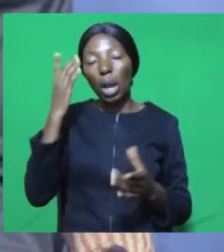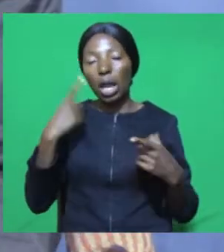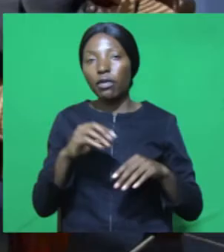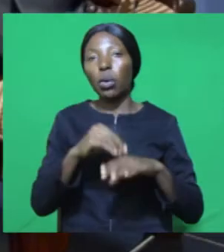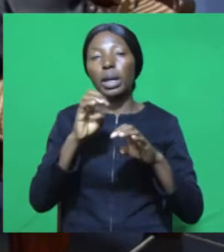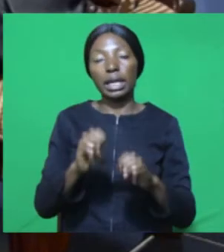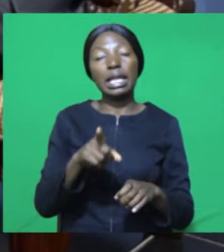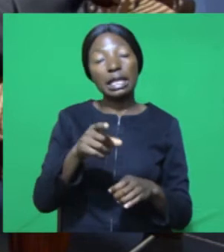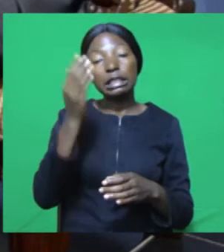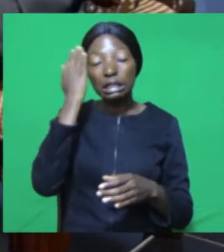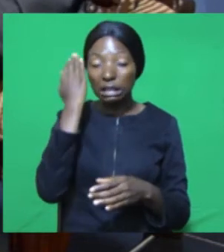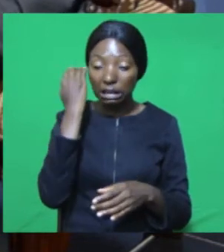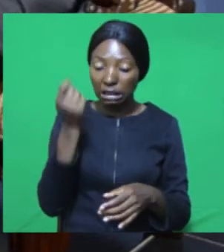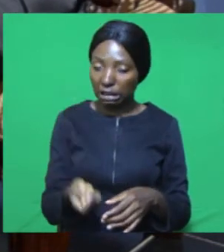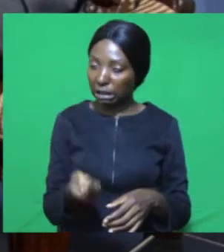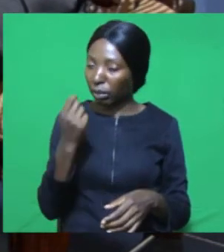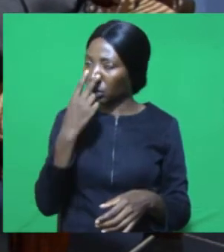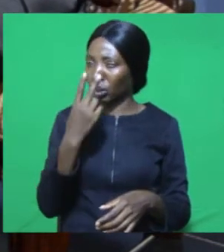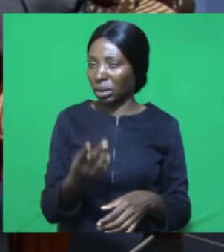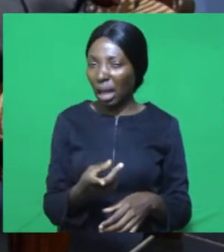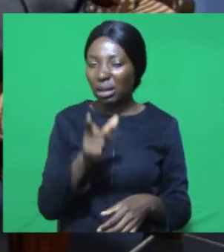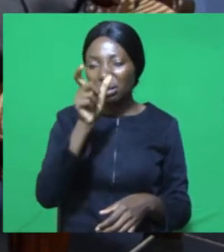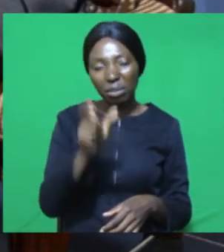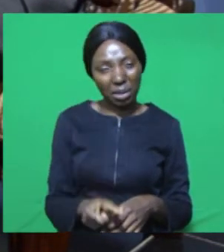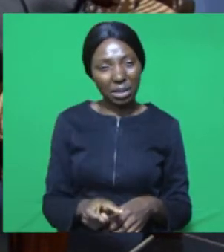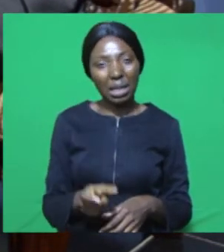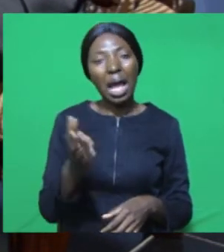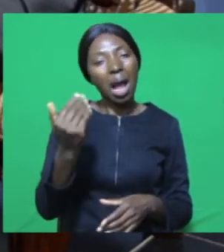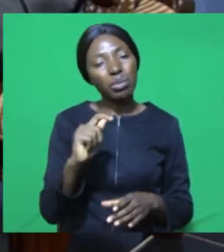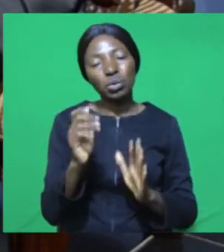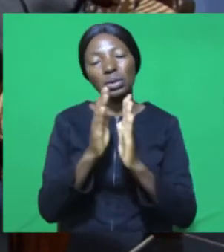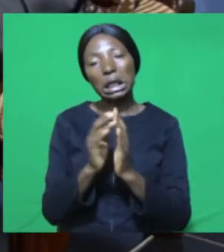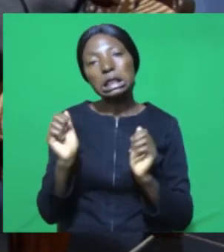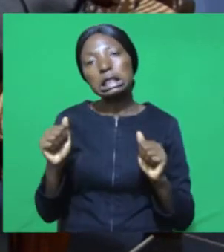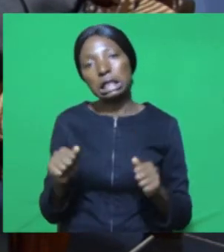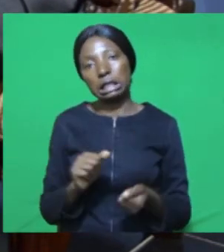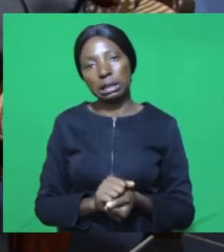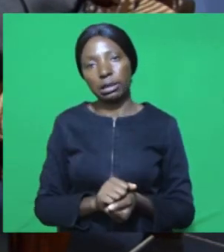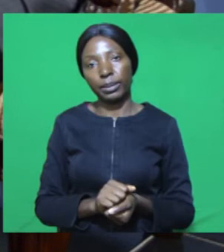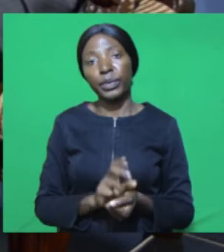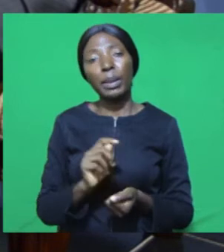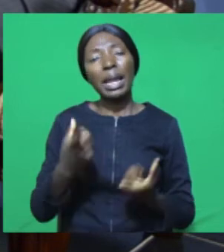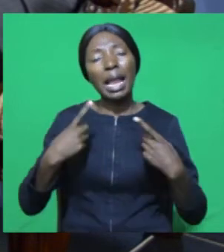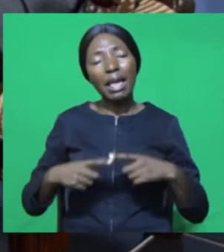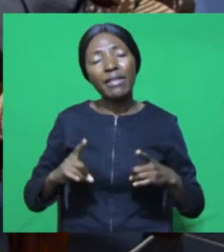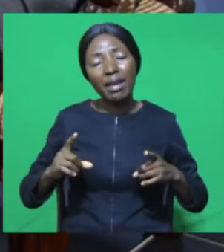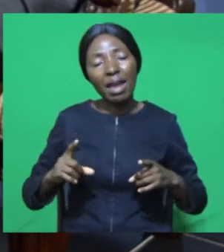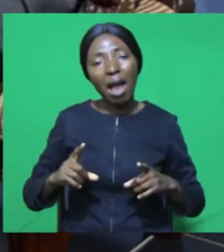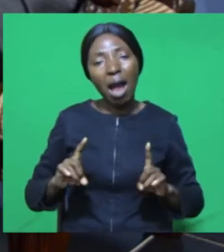2300 years ndizvo zvakazvo rutongo rwekuinvestigata kuti uyu zvaanya kuchechi uyu upenyu